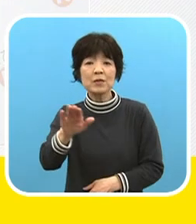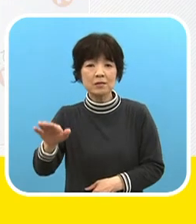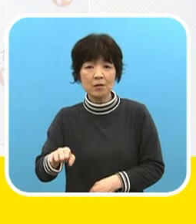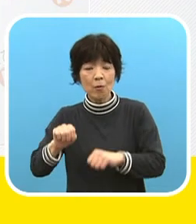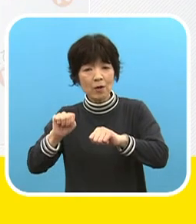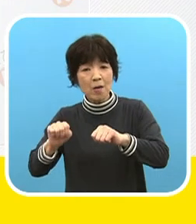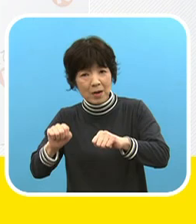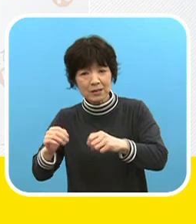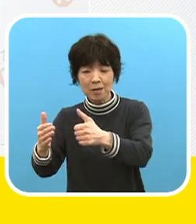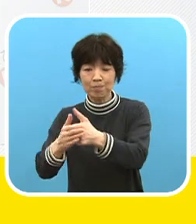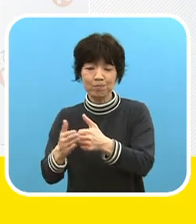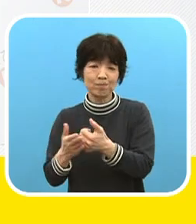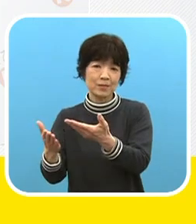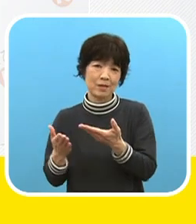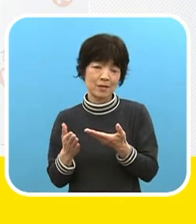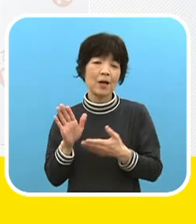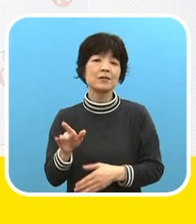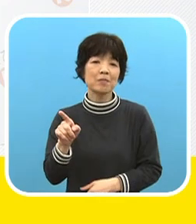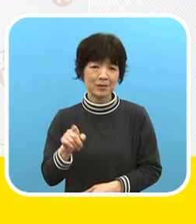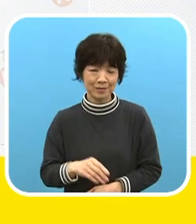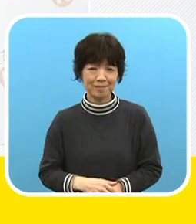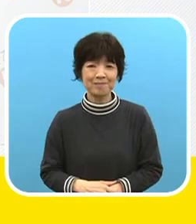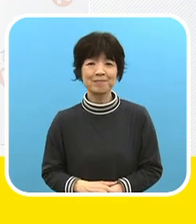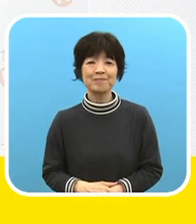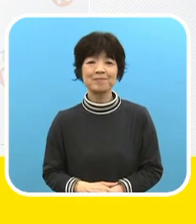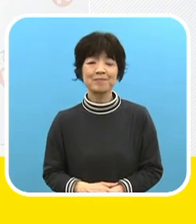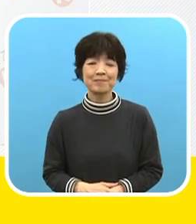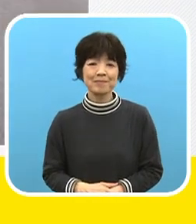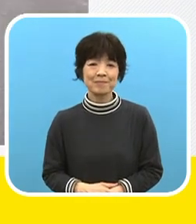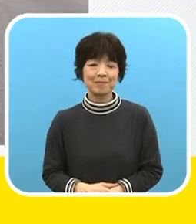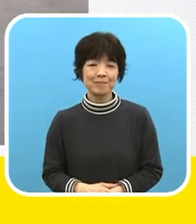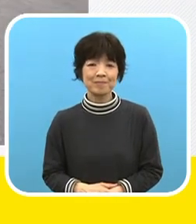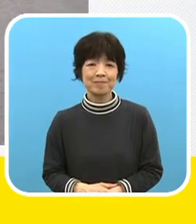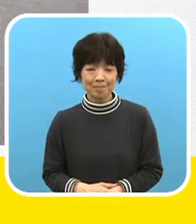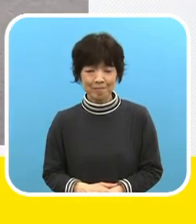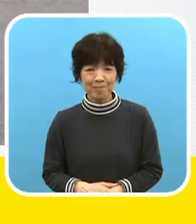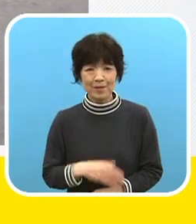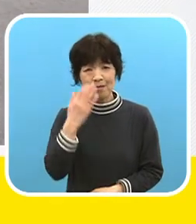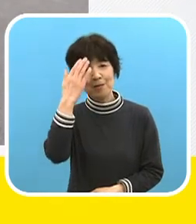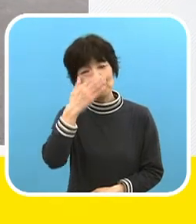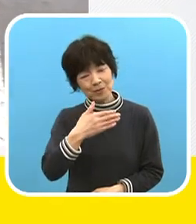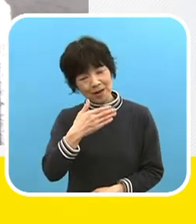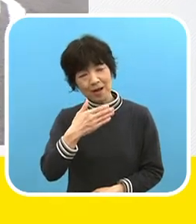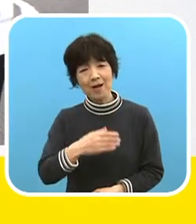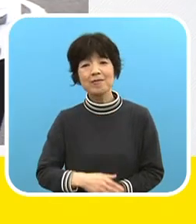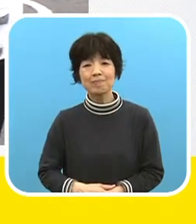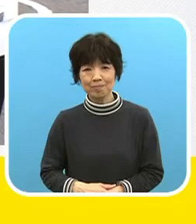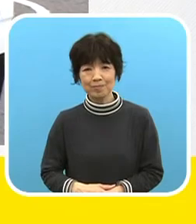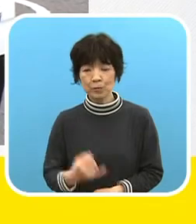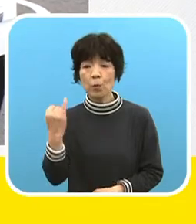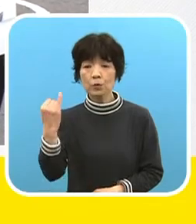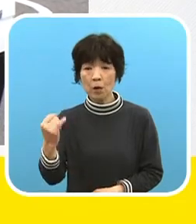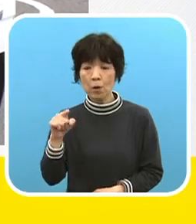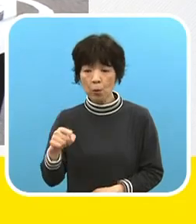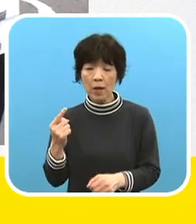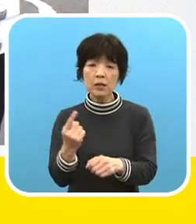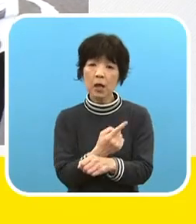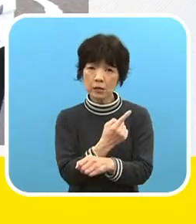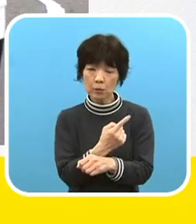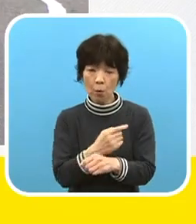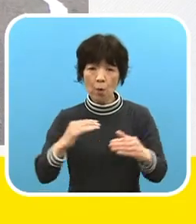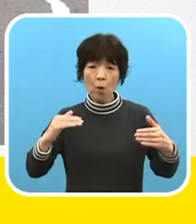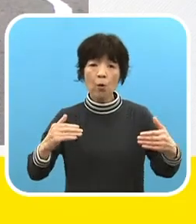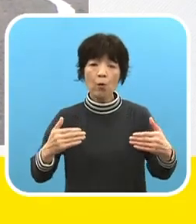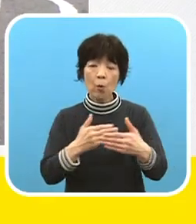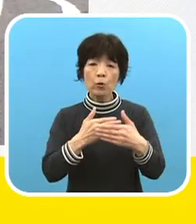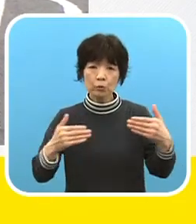ちがその一端を支えてくれているんですよ。 なるほどな。信子さんは他にも交通指